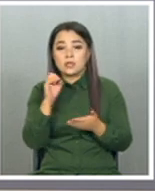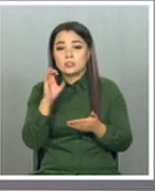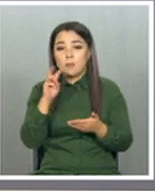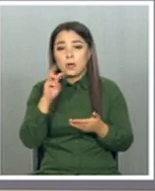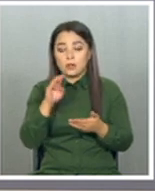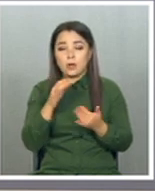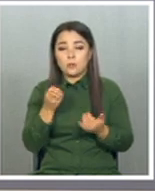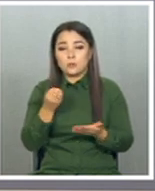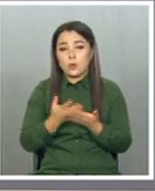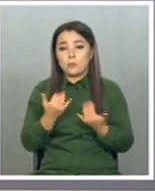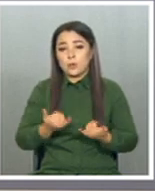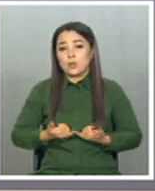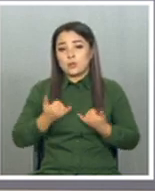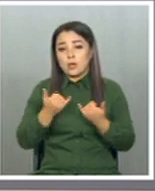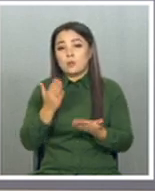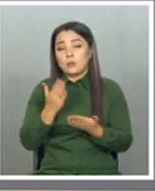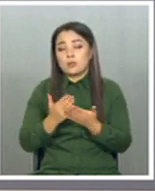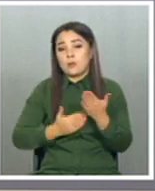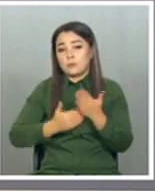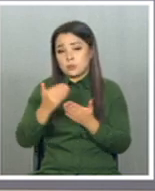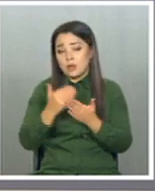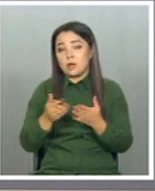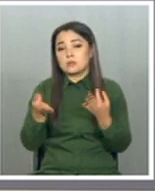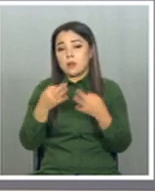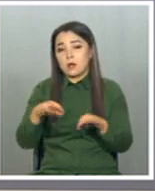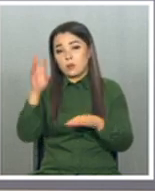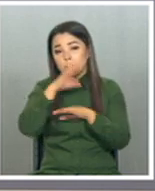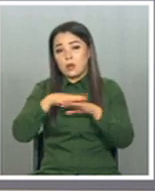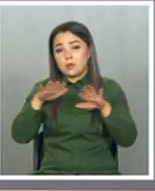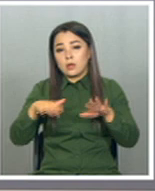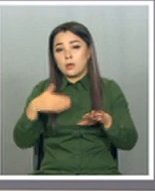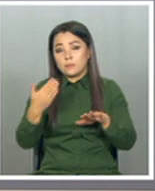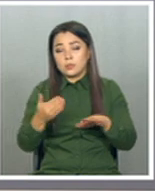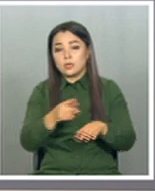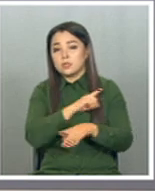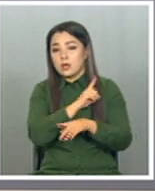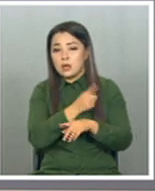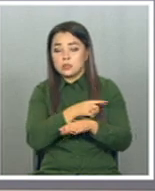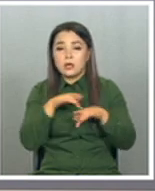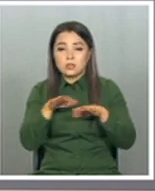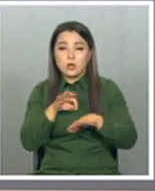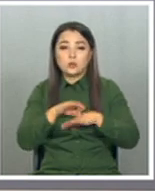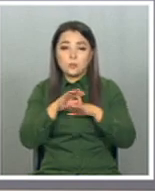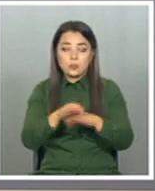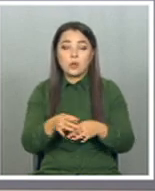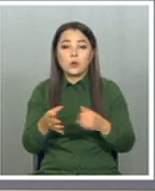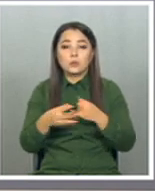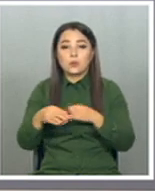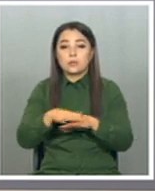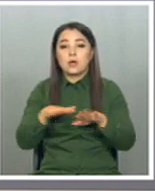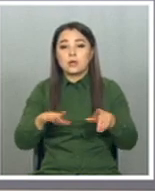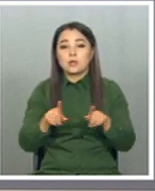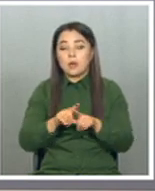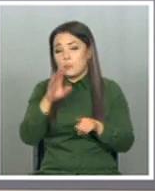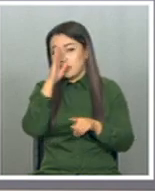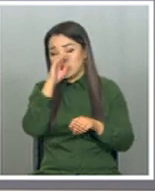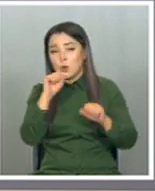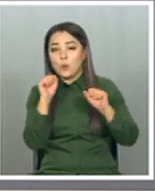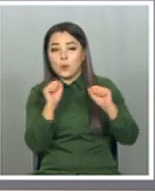биік бағалап, оның ел тәуелсіздігі жолындағы ерлік істерін, туған жерді жаудан